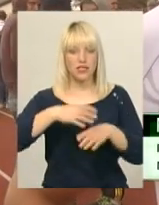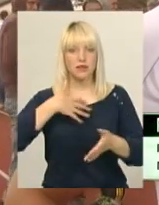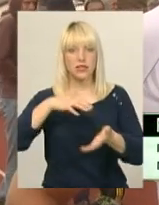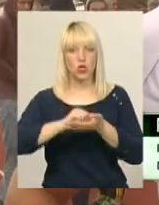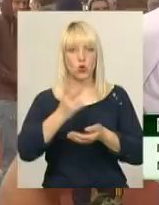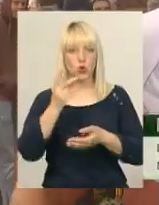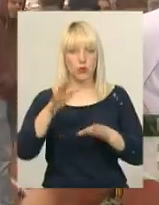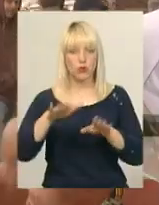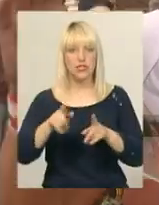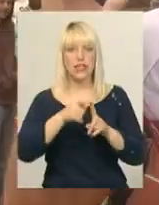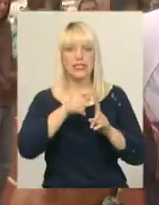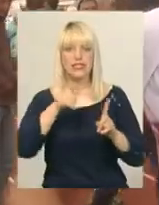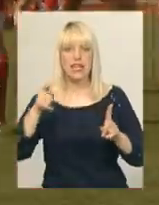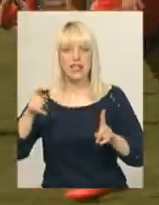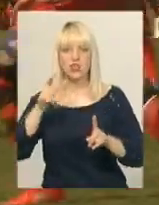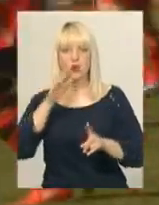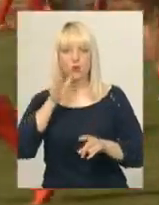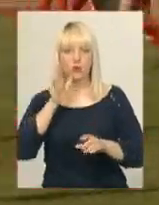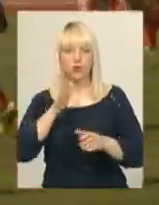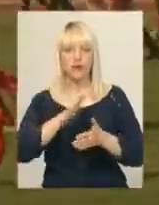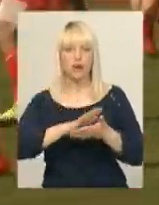буде сезон тривати аж до осені.